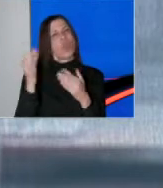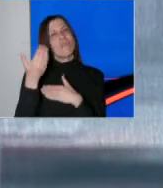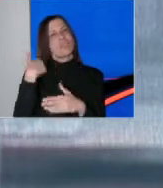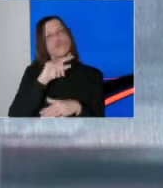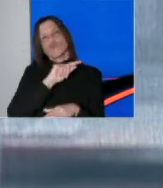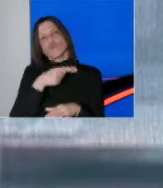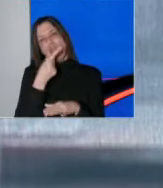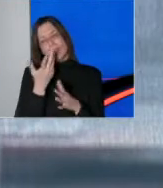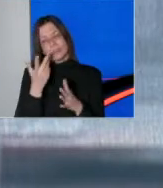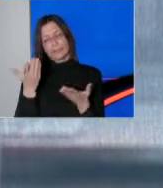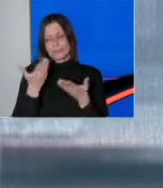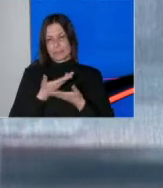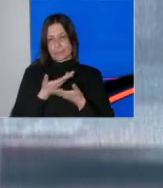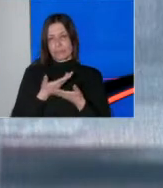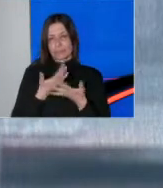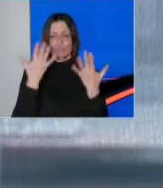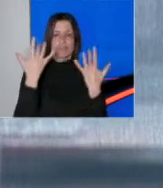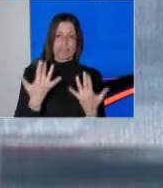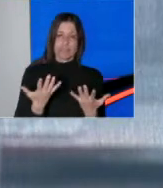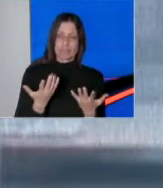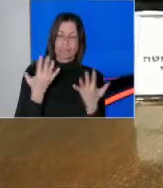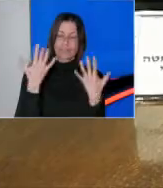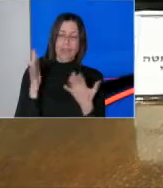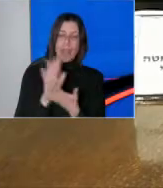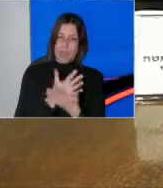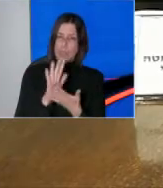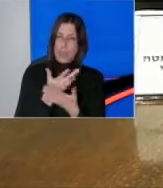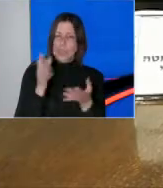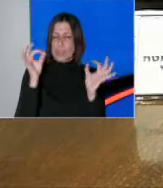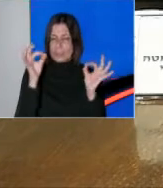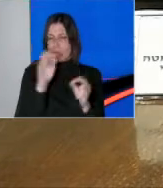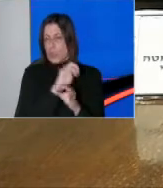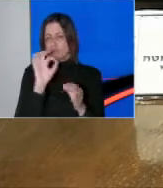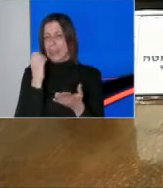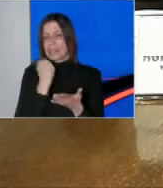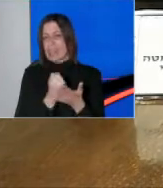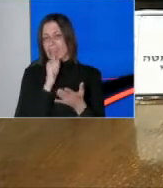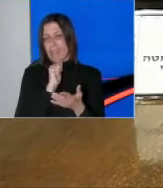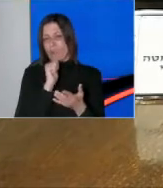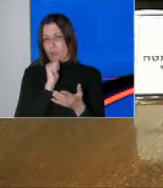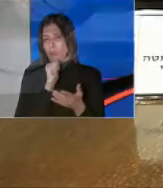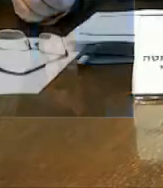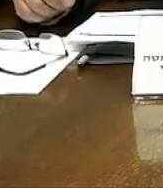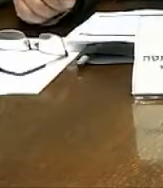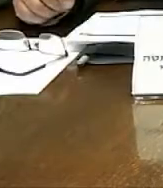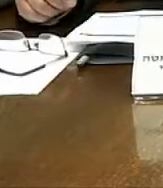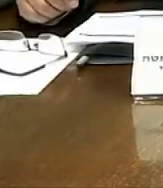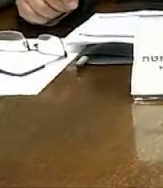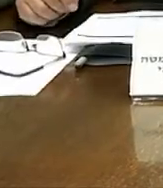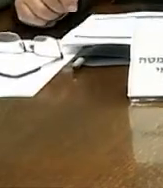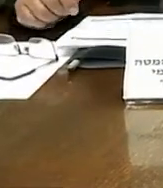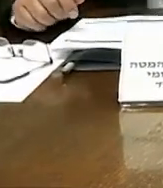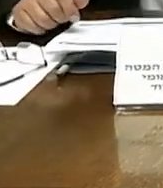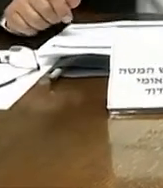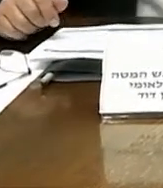שעה קלה. התקבלו שם בכמה החלטות, בעיקר לגבי התו הירוק. מיד תוך כמה שניות אני מקווה